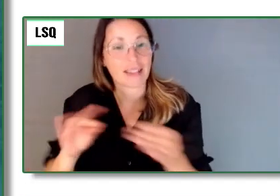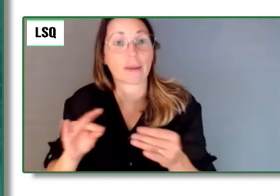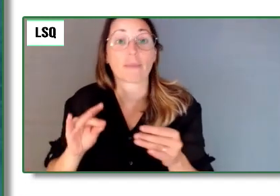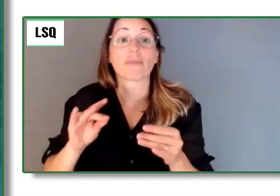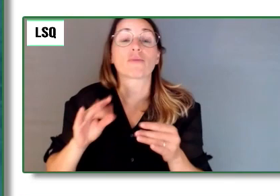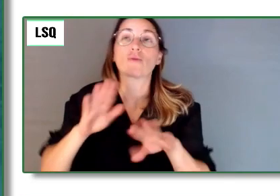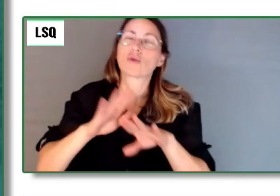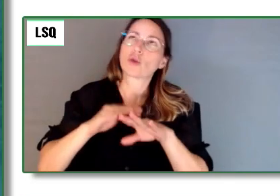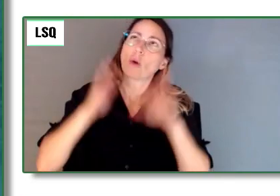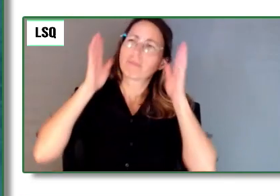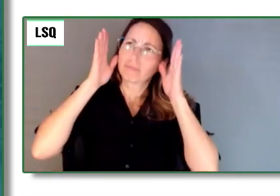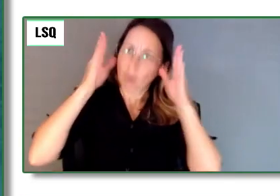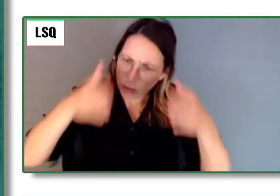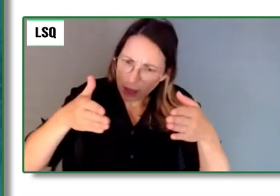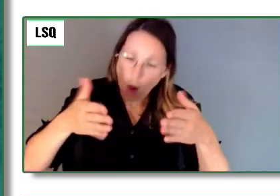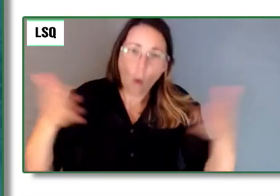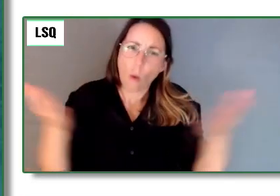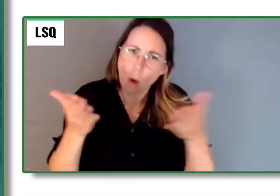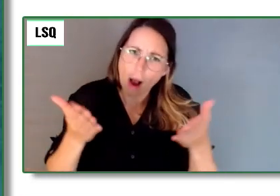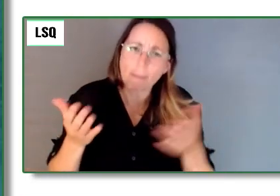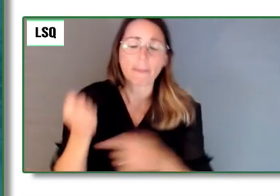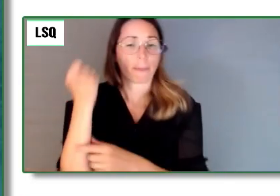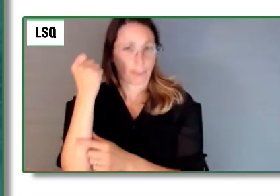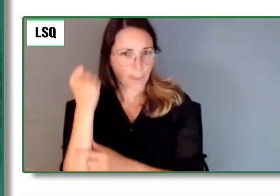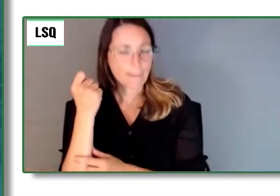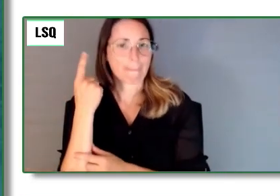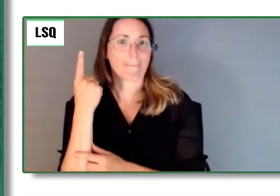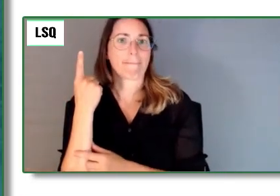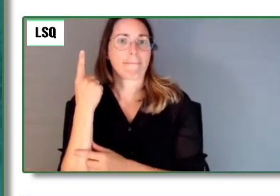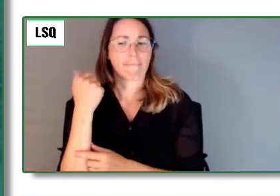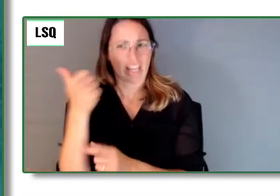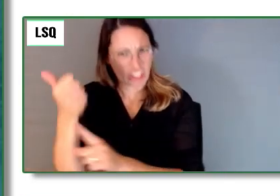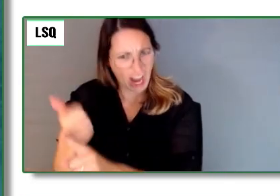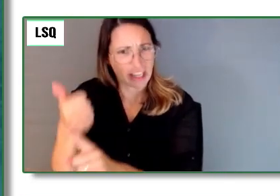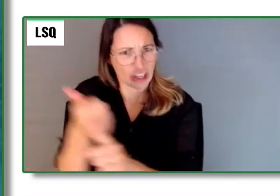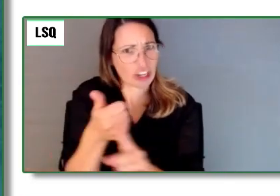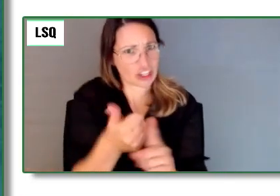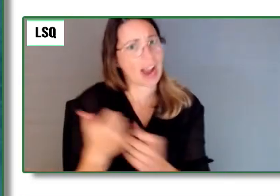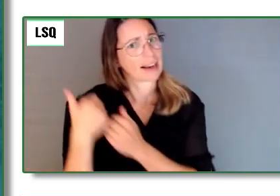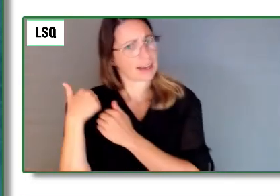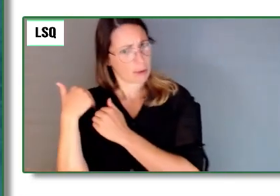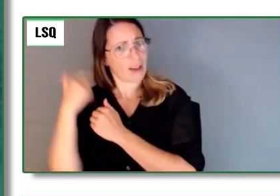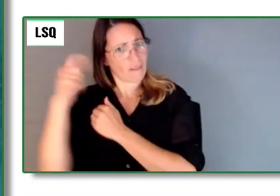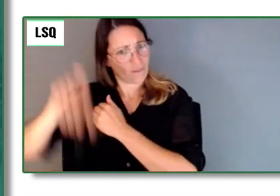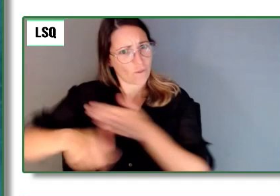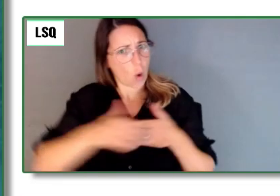la responsabilité d'être les gardiens de la nature et de rejoindre la nature.